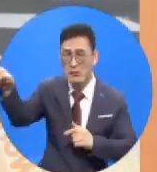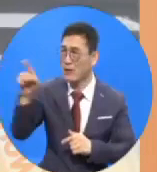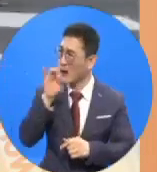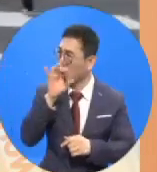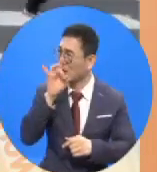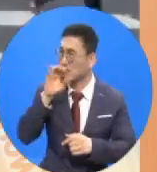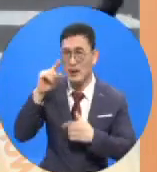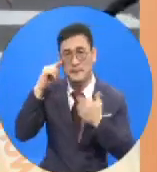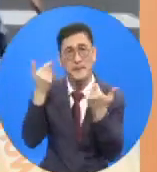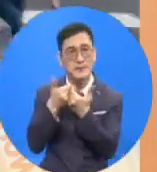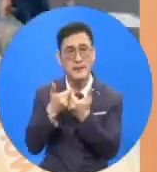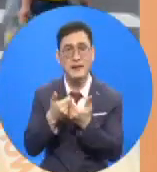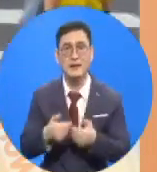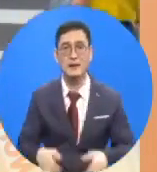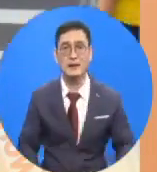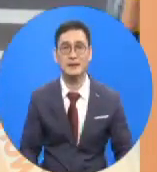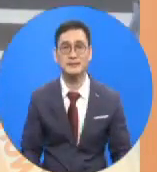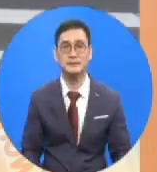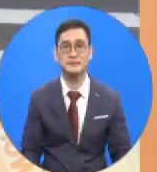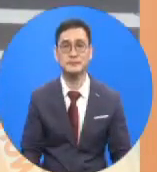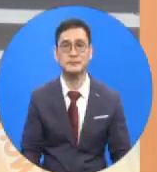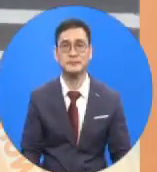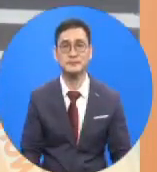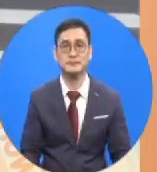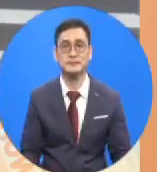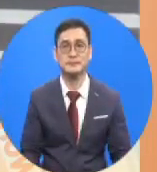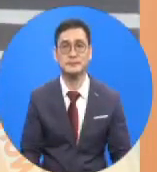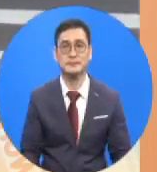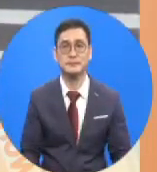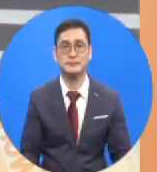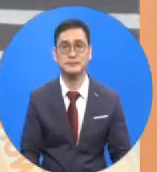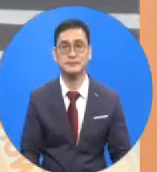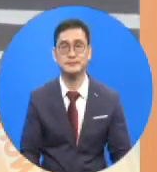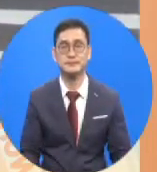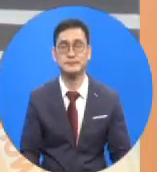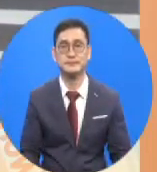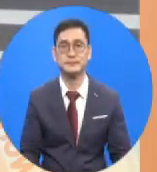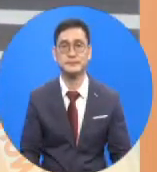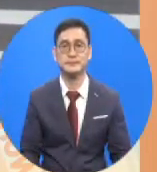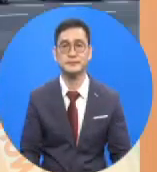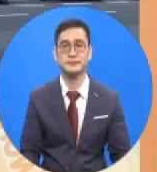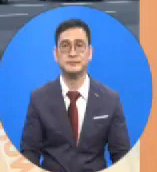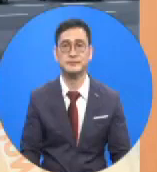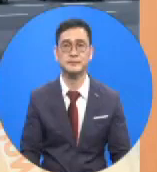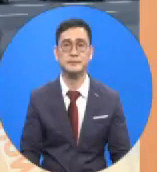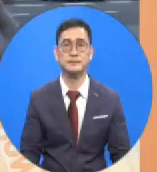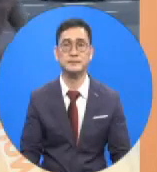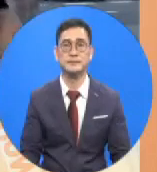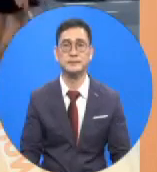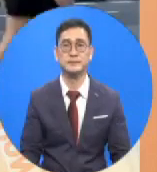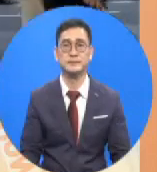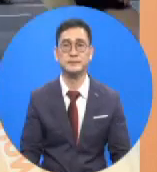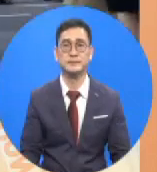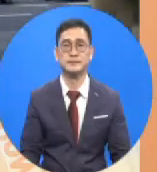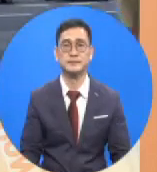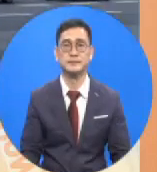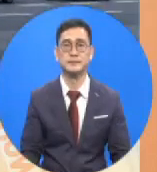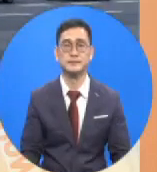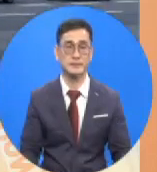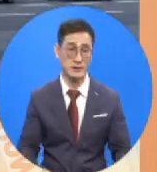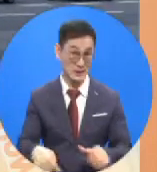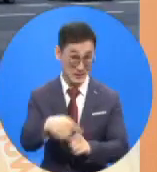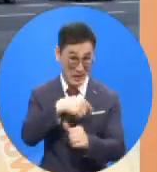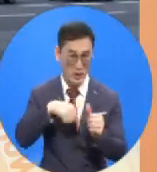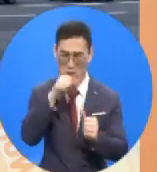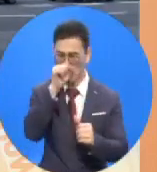반대라는 상황에 쓰이는 그러나 이상 2차 확산이 지금 시작 된 거거든요 4 어쨌거나 지금 몇 시 점도 좋지 않고 하기 때문에